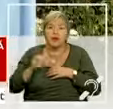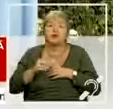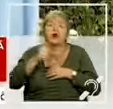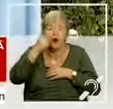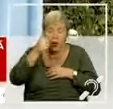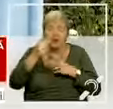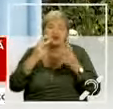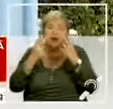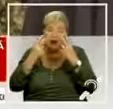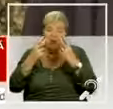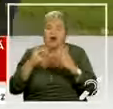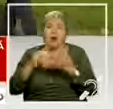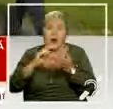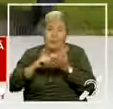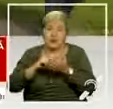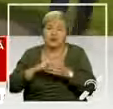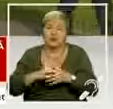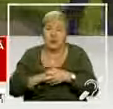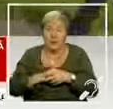niciun.